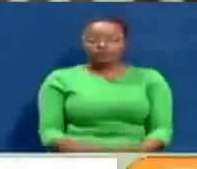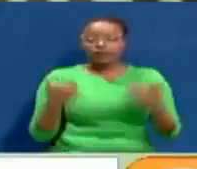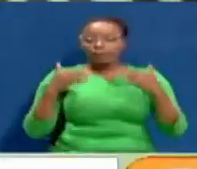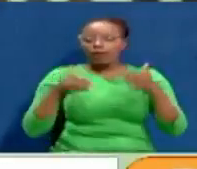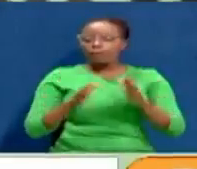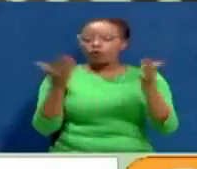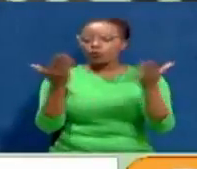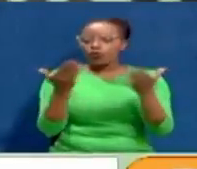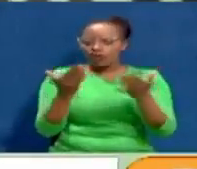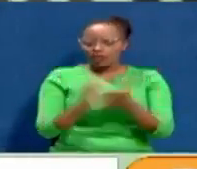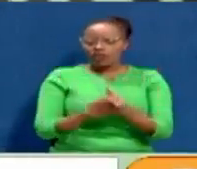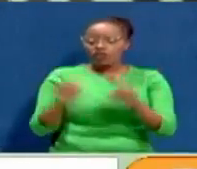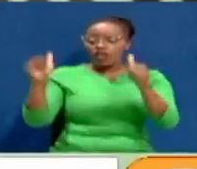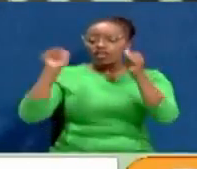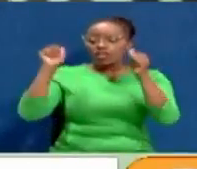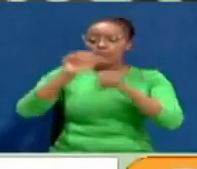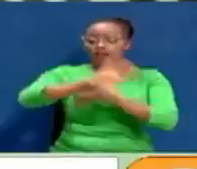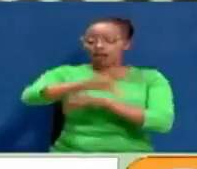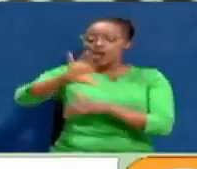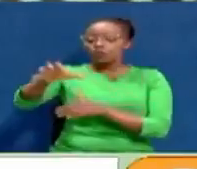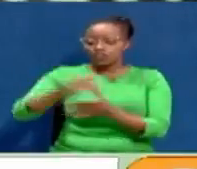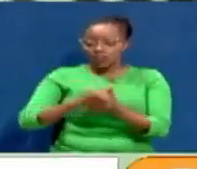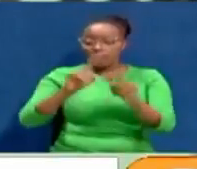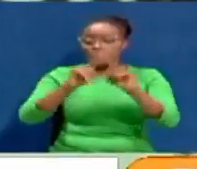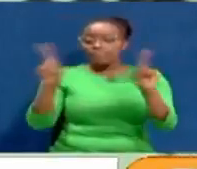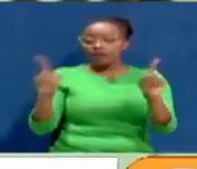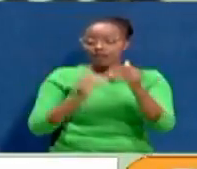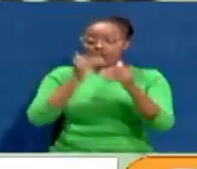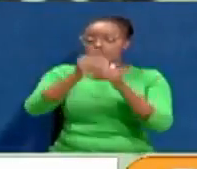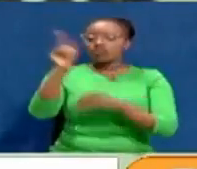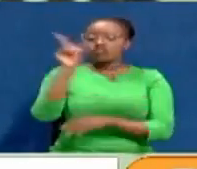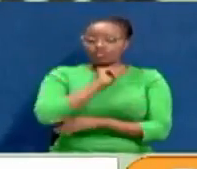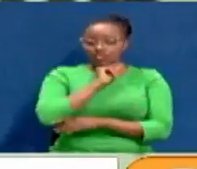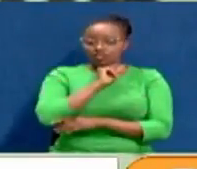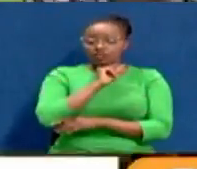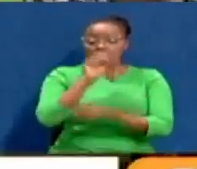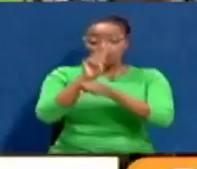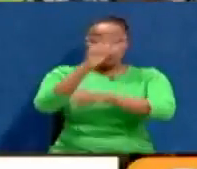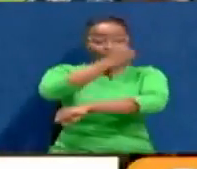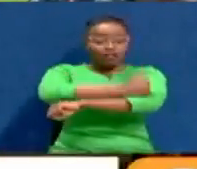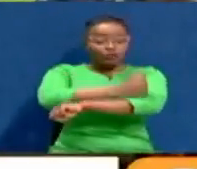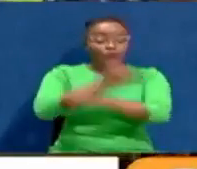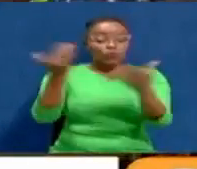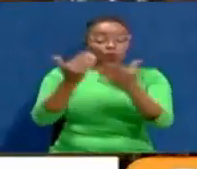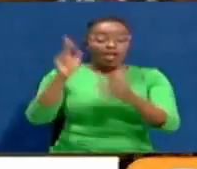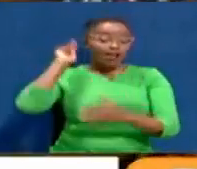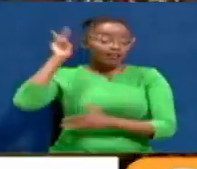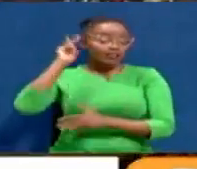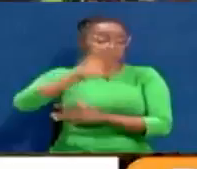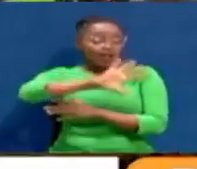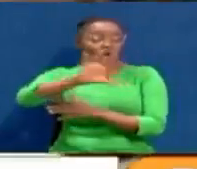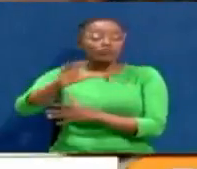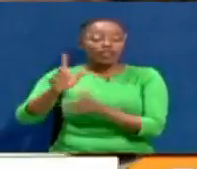mimi ni mzaliwa wa Nyamira County, lakini baada ya kumaliza shule upili pale Kisi